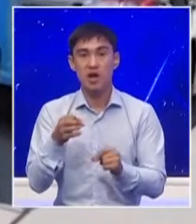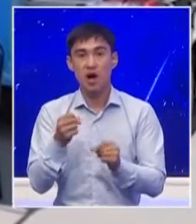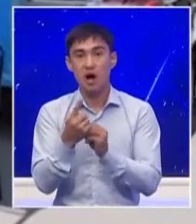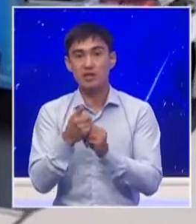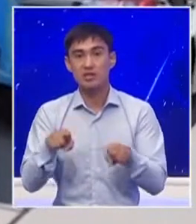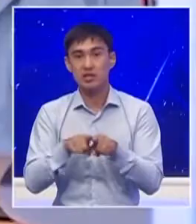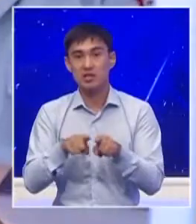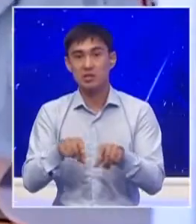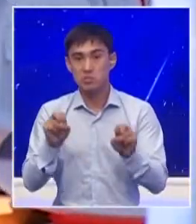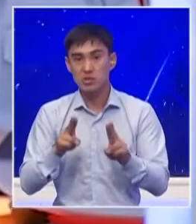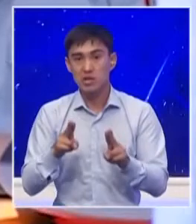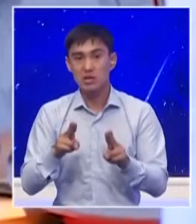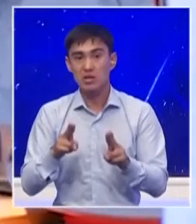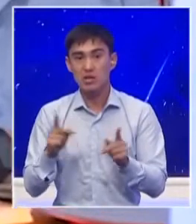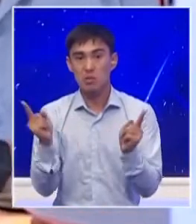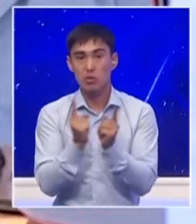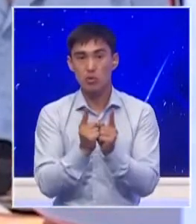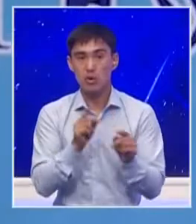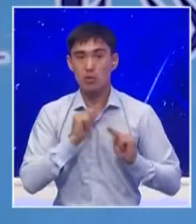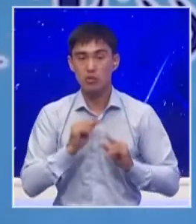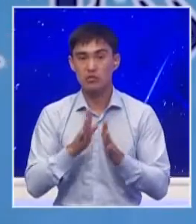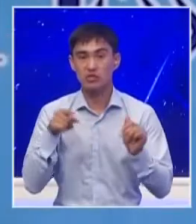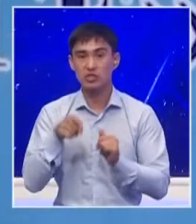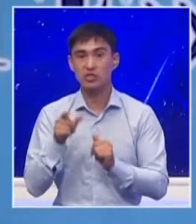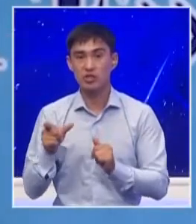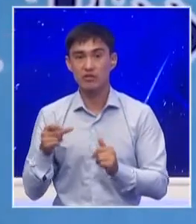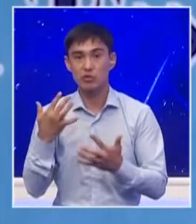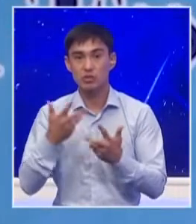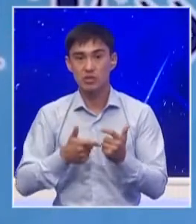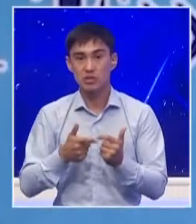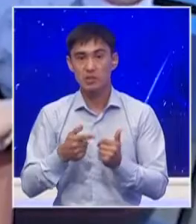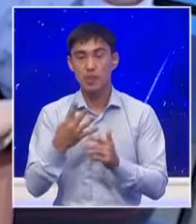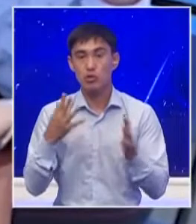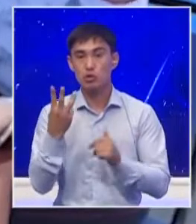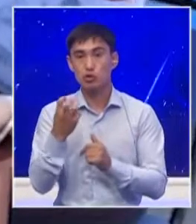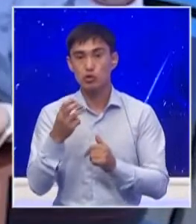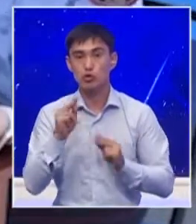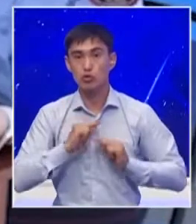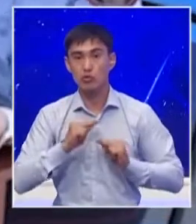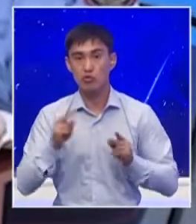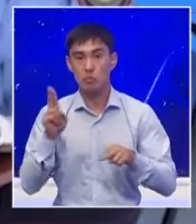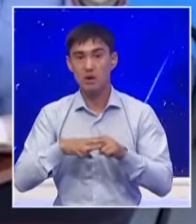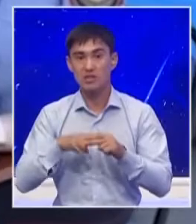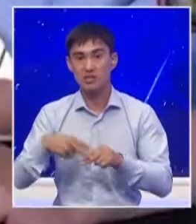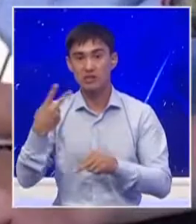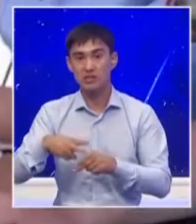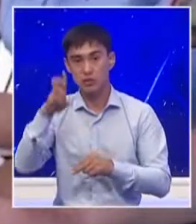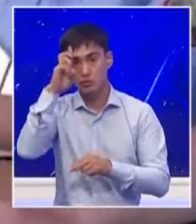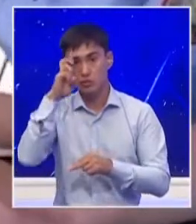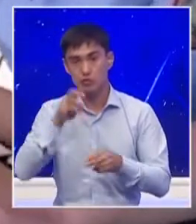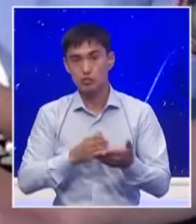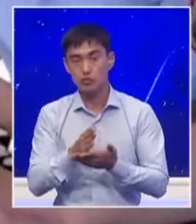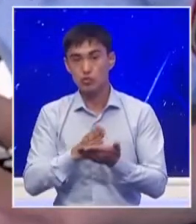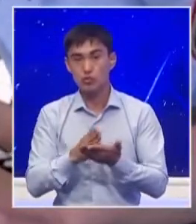подобных мобильных приемных к их работе привлечено свыше 1000 человек в том числе больше 300 сотрудников полиции и 20 государственных